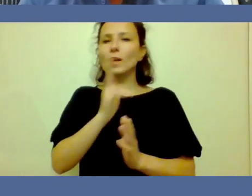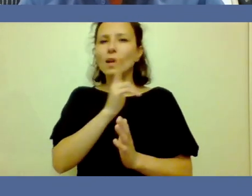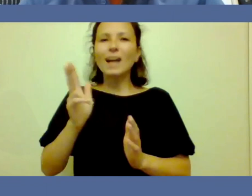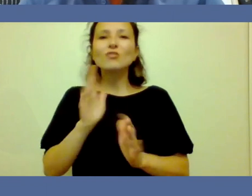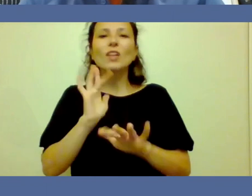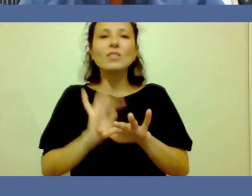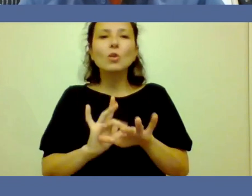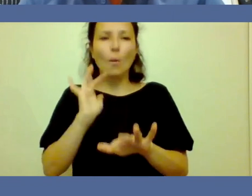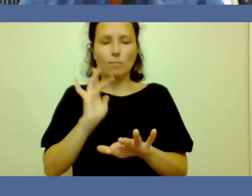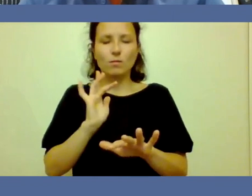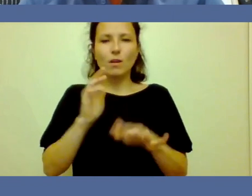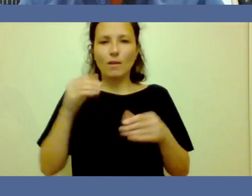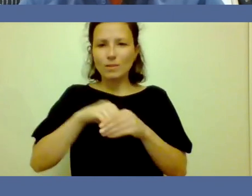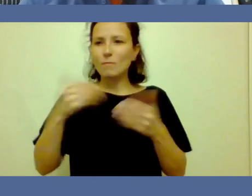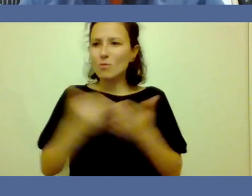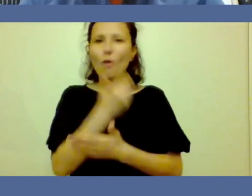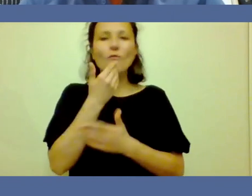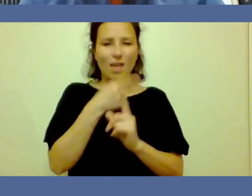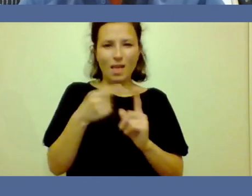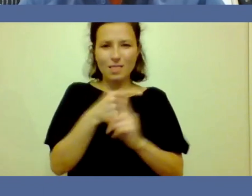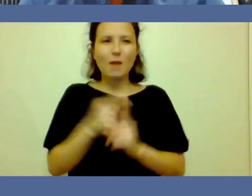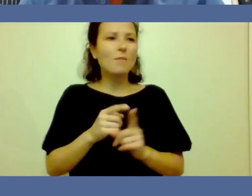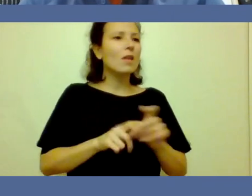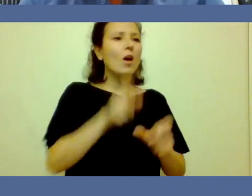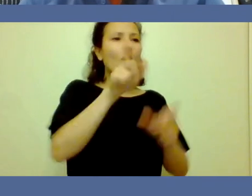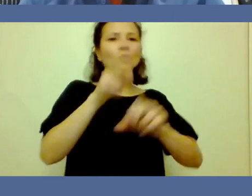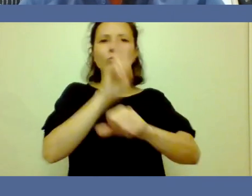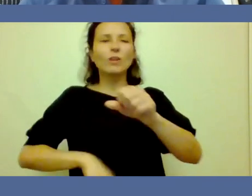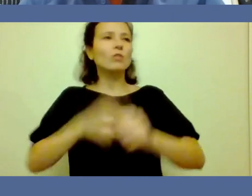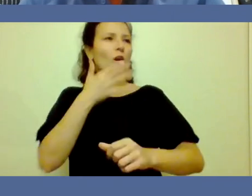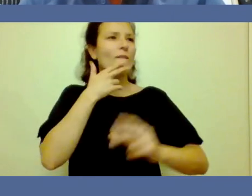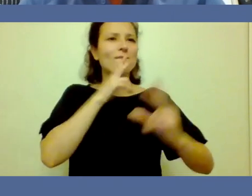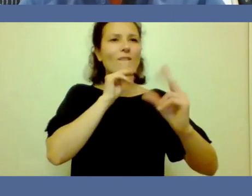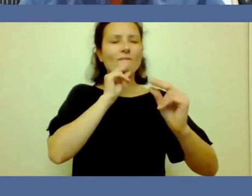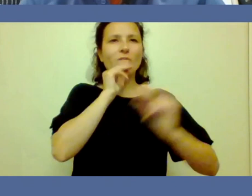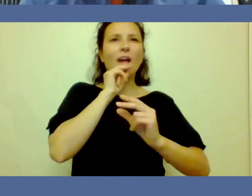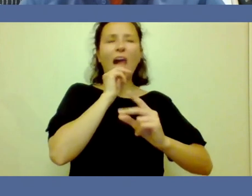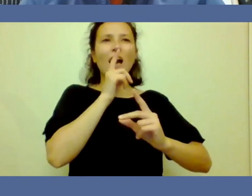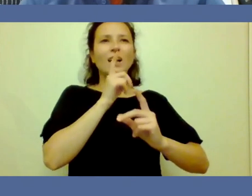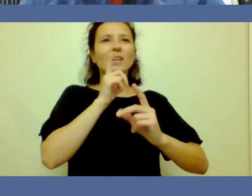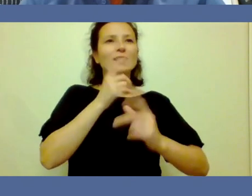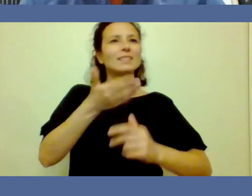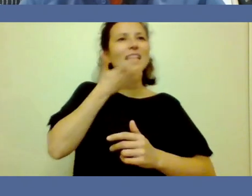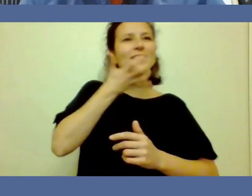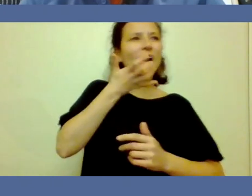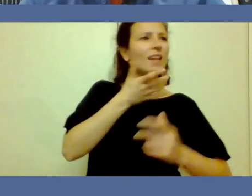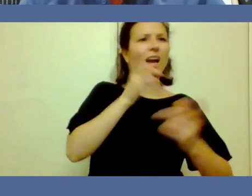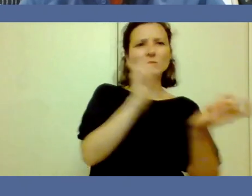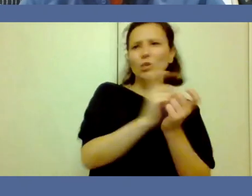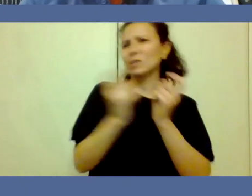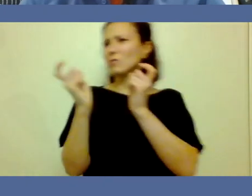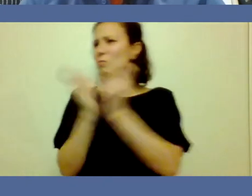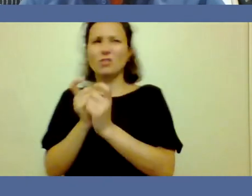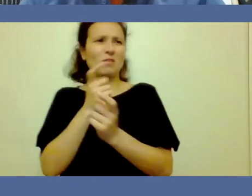element. Świadkowie mówią często sprzeczne, składają sprzeczne zeznania, mówią rzeczy, które właściwie wykluczają